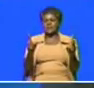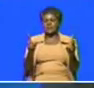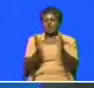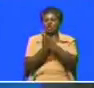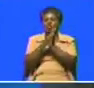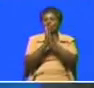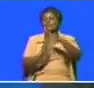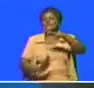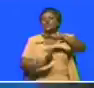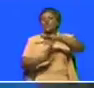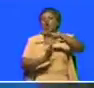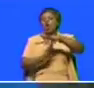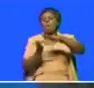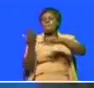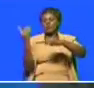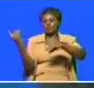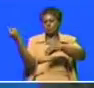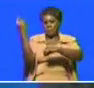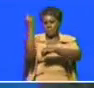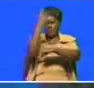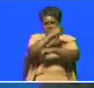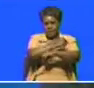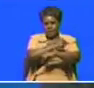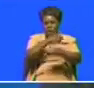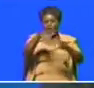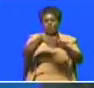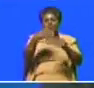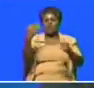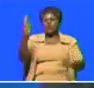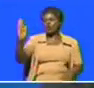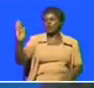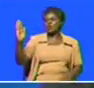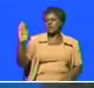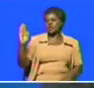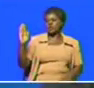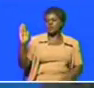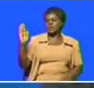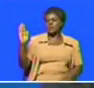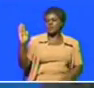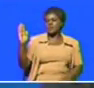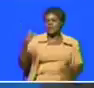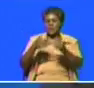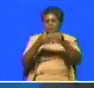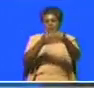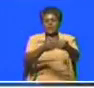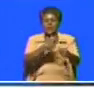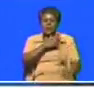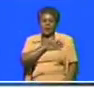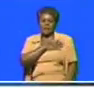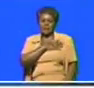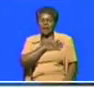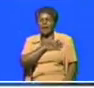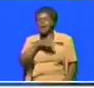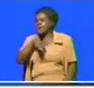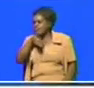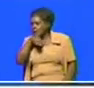tumezipa kipaumbele leo yote hii kuhusiana na kuondolewa kwa walinzi wa kiongozi wa NASA na naibu wake ambaye ni